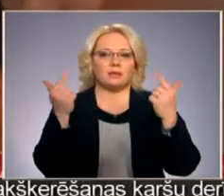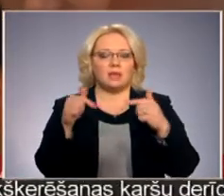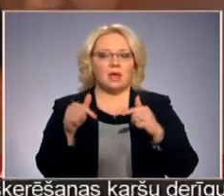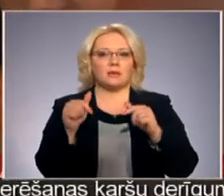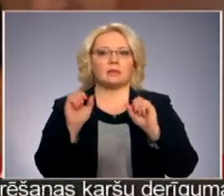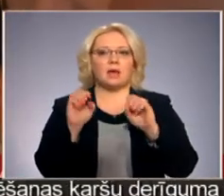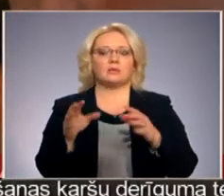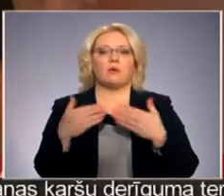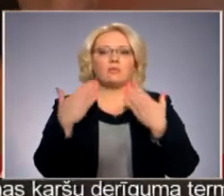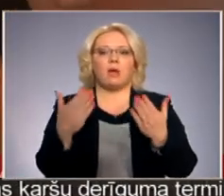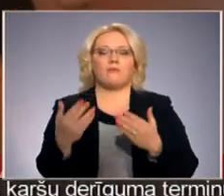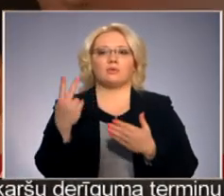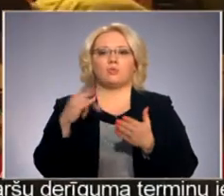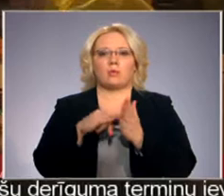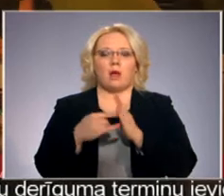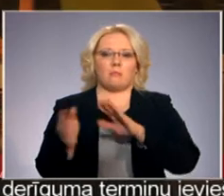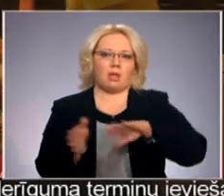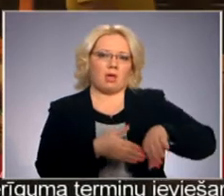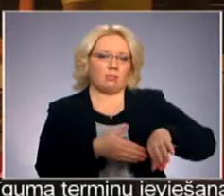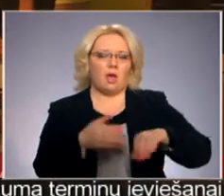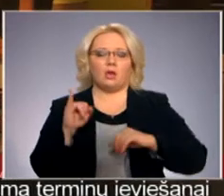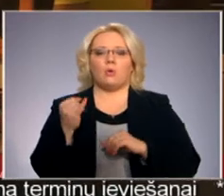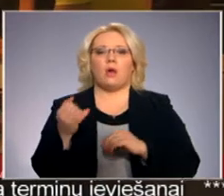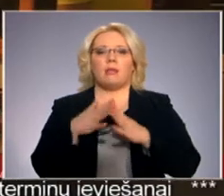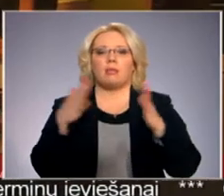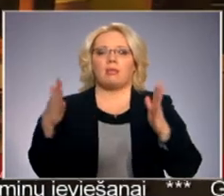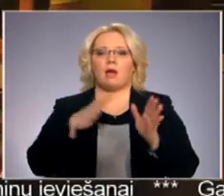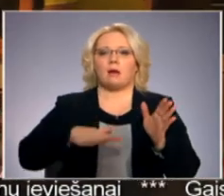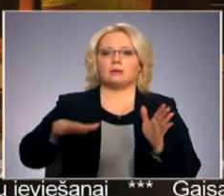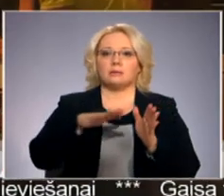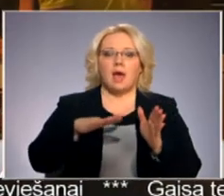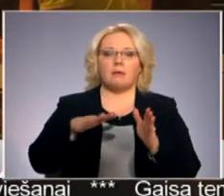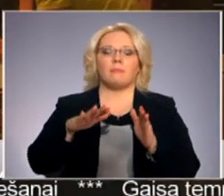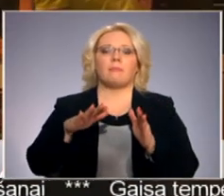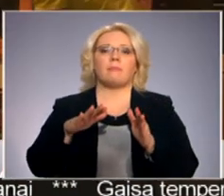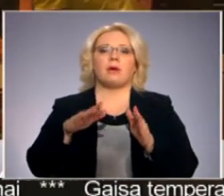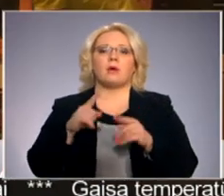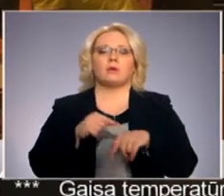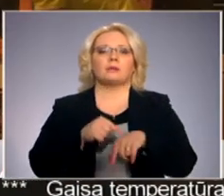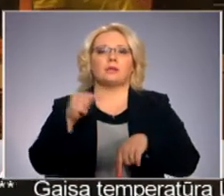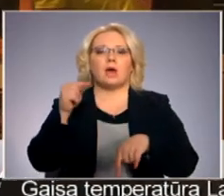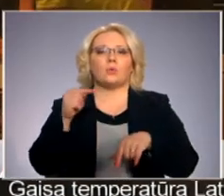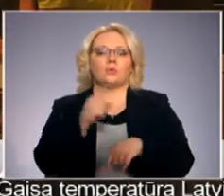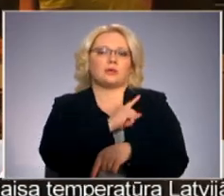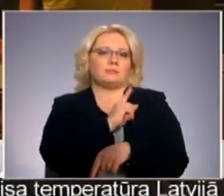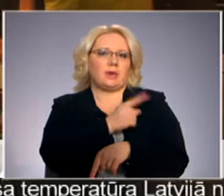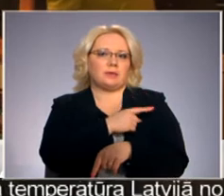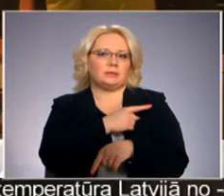atstājot dāvanas otrajā plānā. Jo lielāka saime, jo arī tā sajūta arī ir